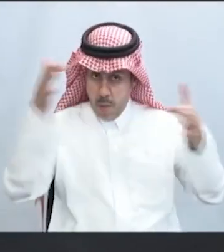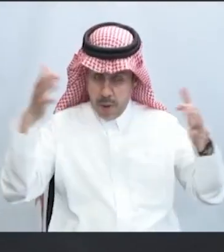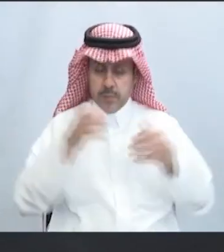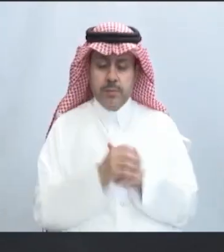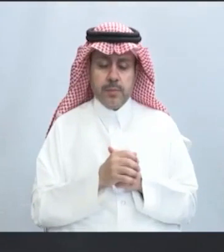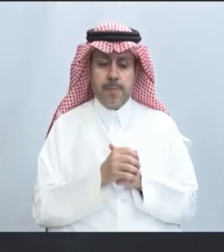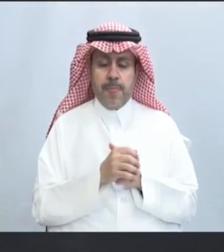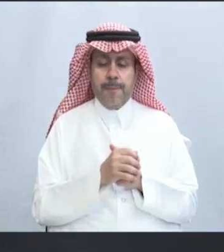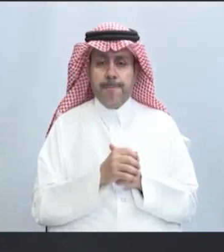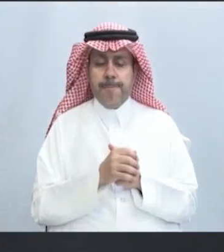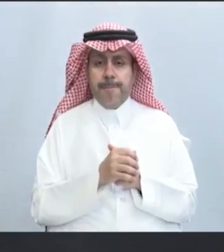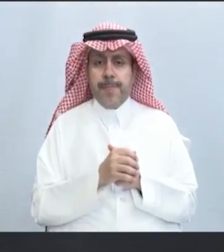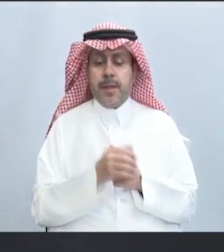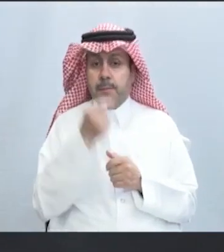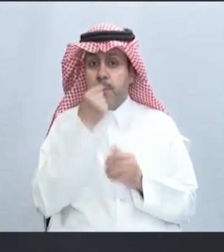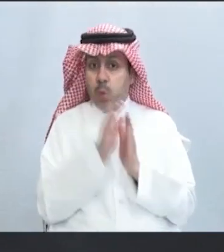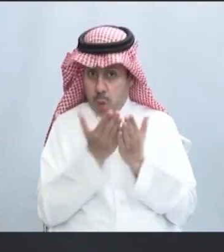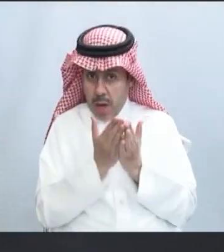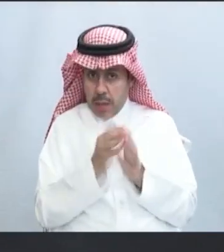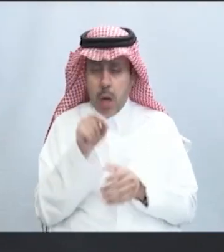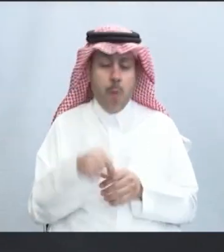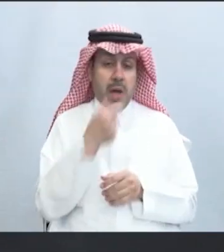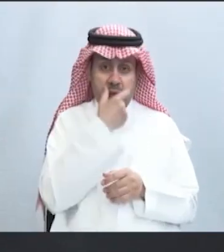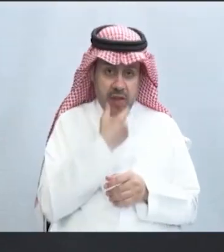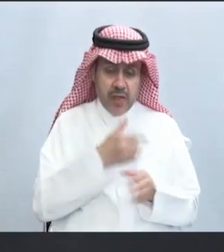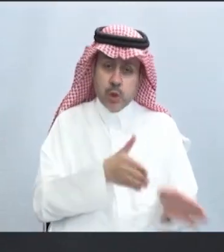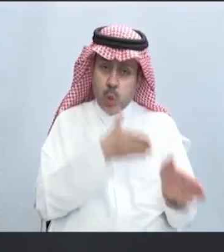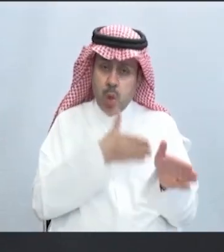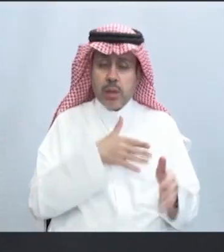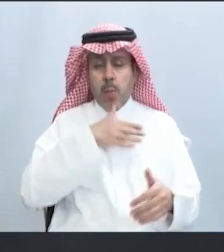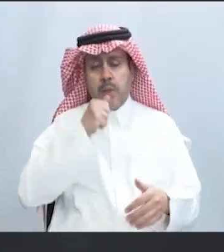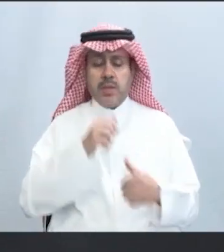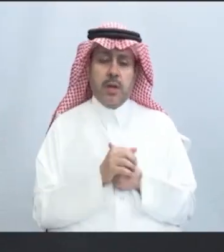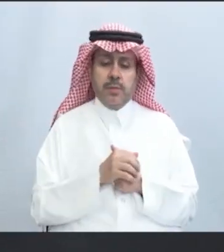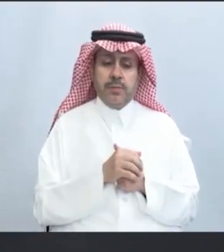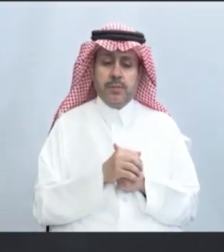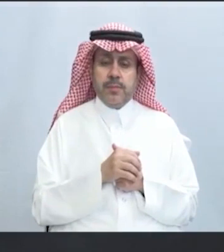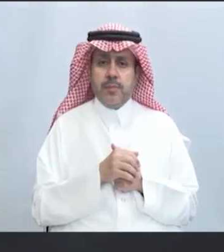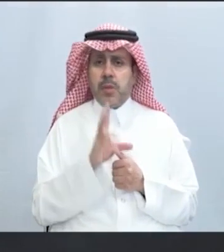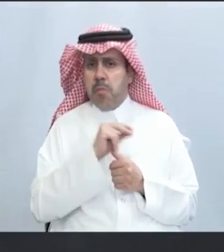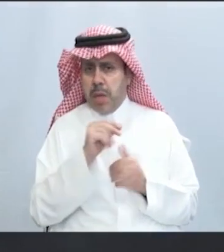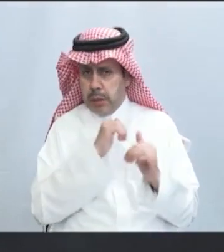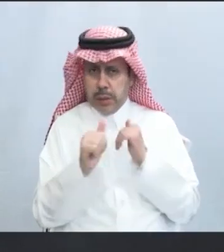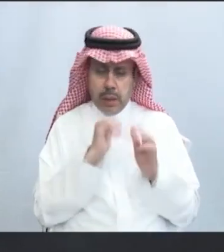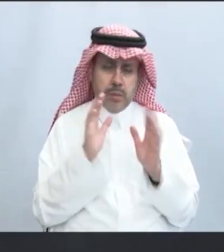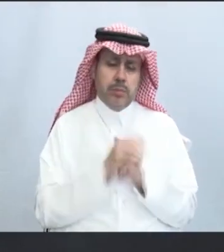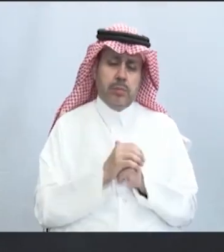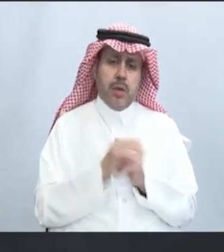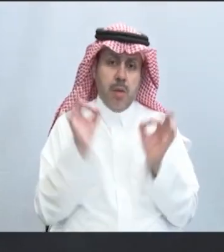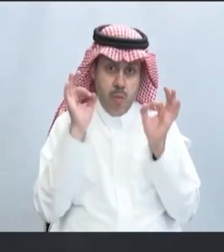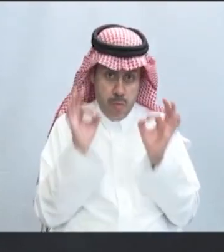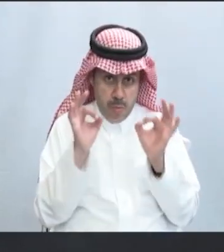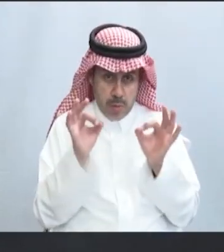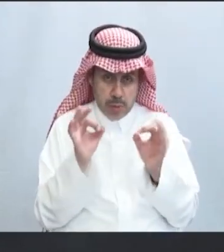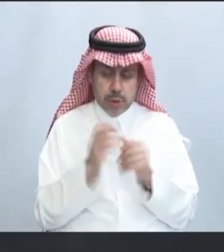صحيح سواء كان من القران او من سنه رسول الله صلى الله عليه وسلم باي طريقه كانت المهم ان